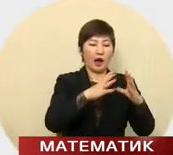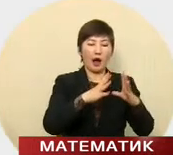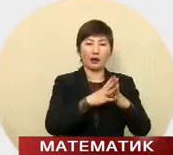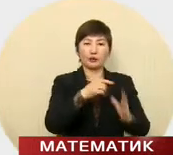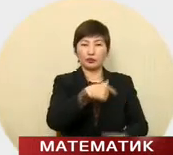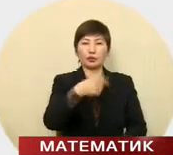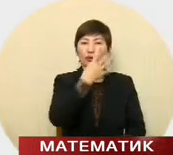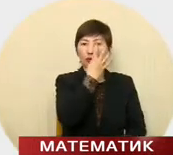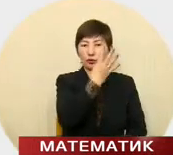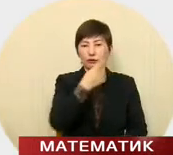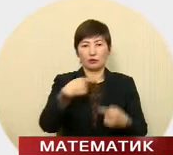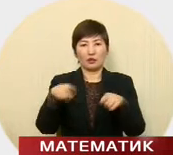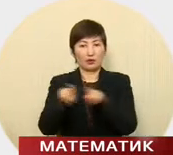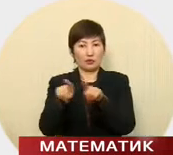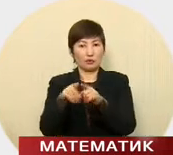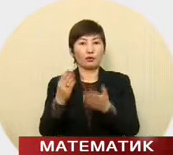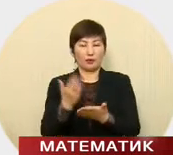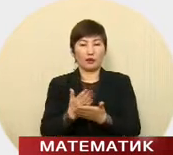хэсэгтэй тэнцүү байна гэсэн байна.